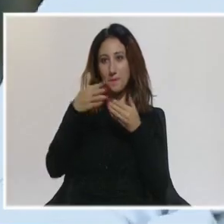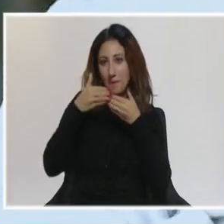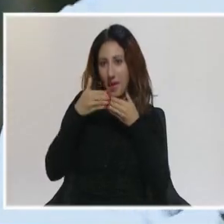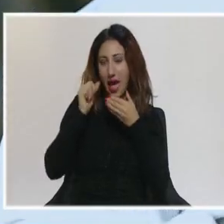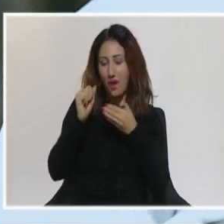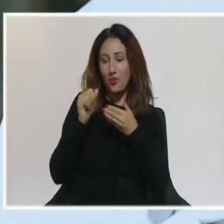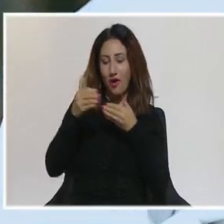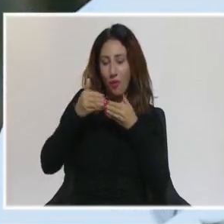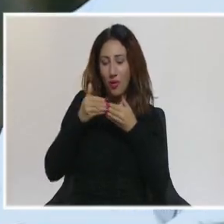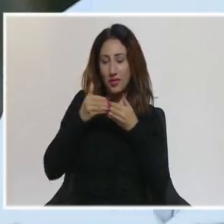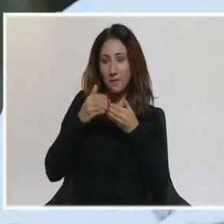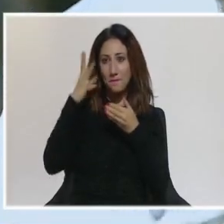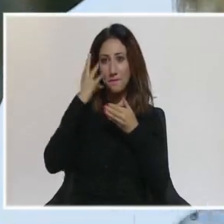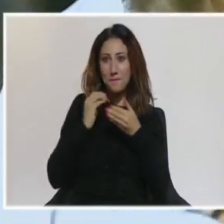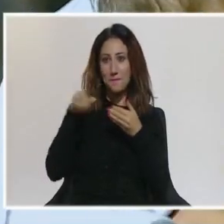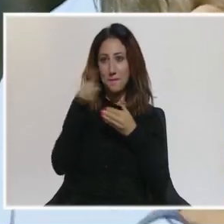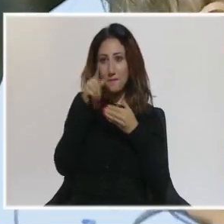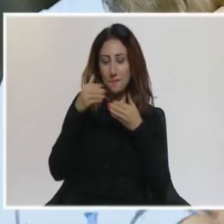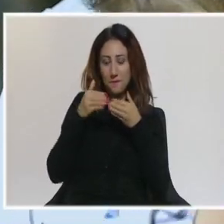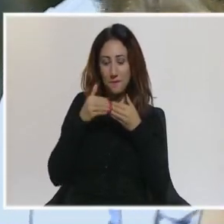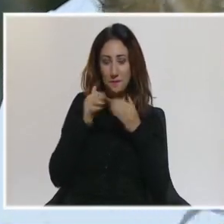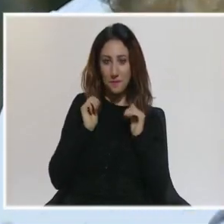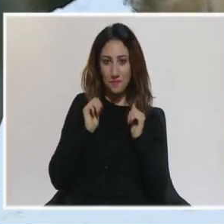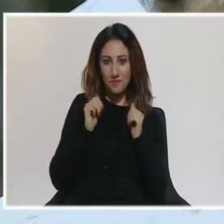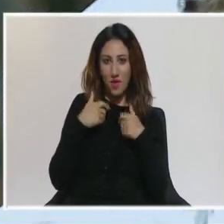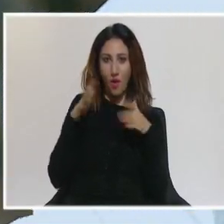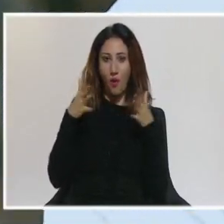قوي. ليه؟ خفت من نفسي،